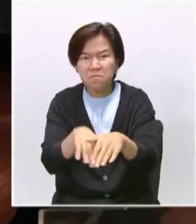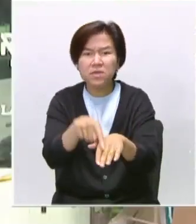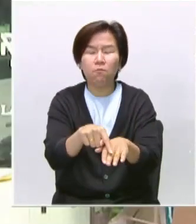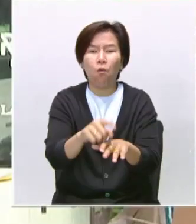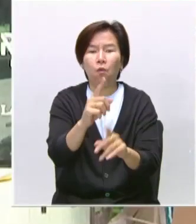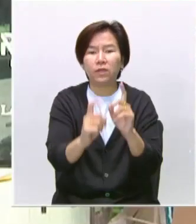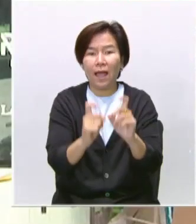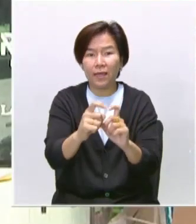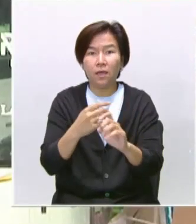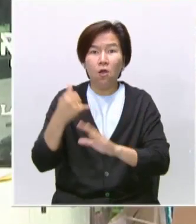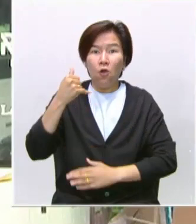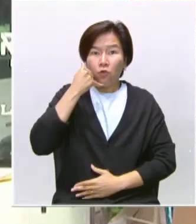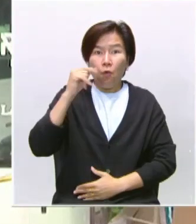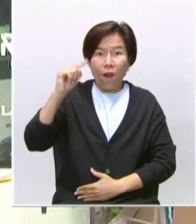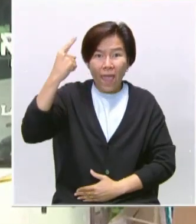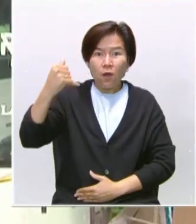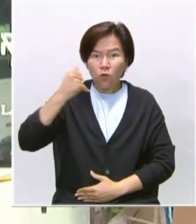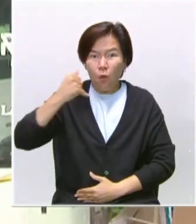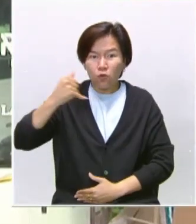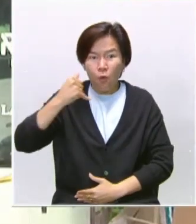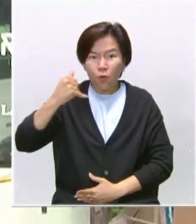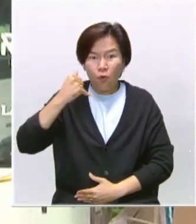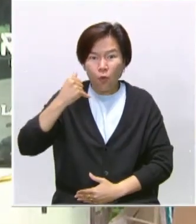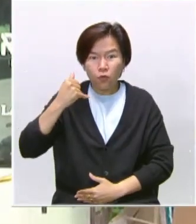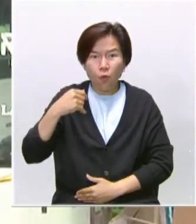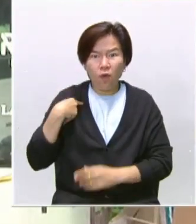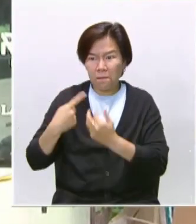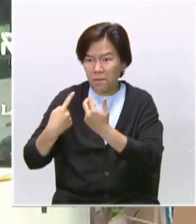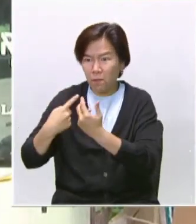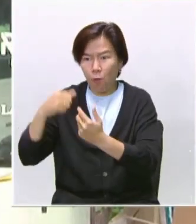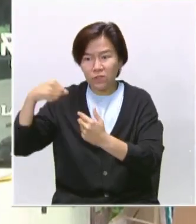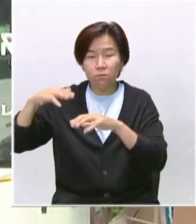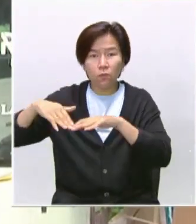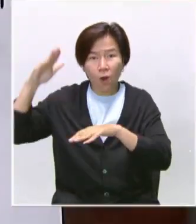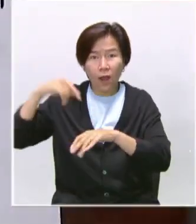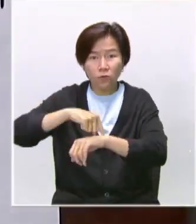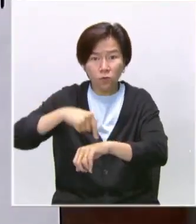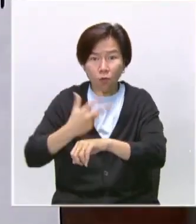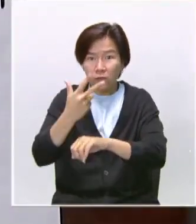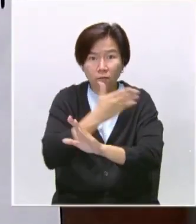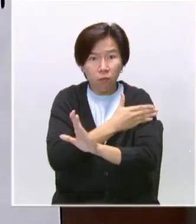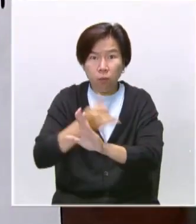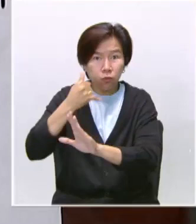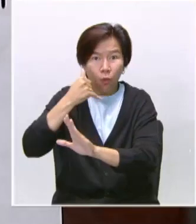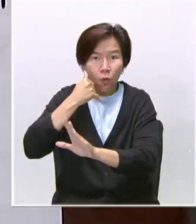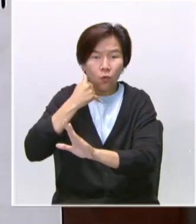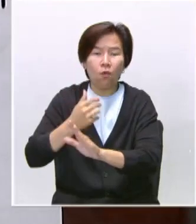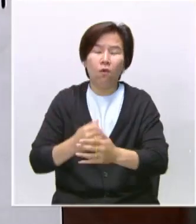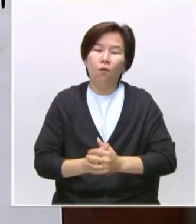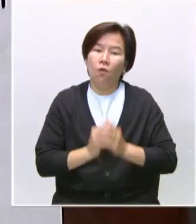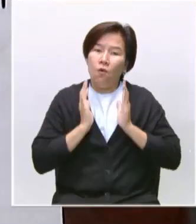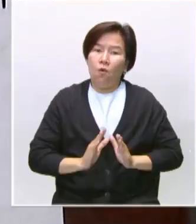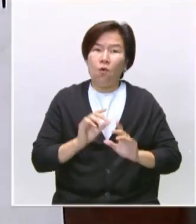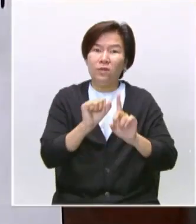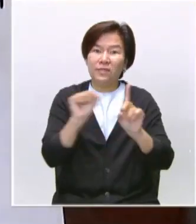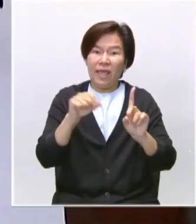รแจ้งเข้ามาที่เบอร์112อีกนับ10สายตลอด3ชั่วโมงหลังจากนั้นค่ะ จากการประเมินนะครับคาดว่ามีประชาชนหลายแสนค